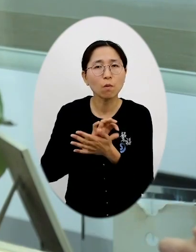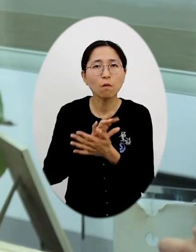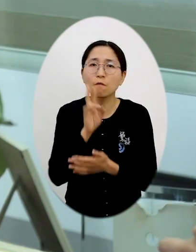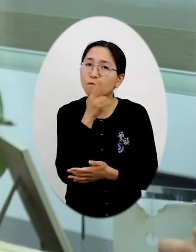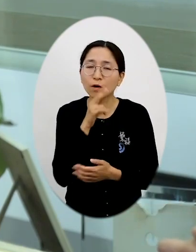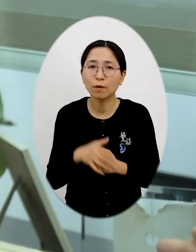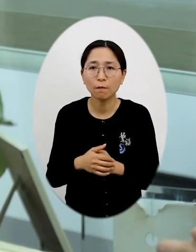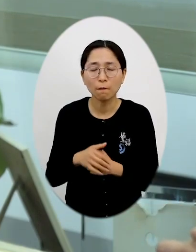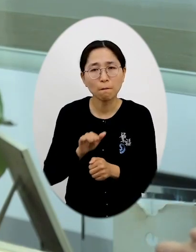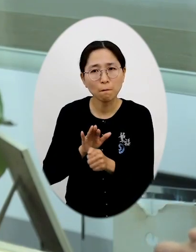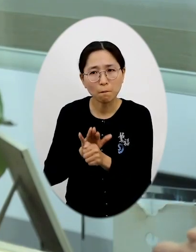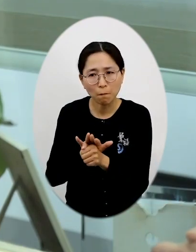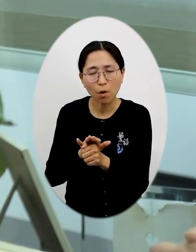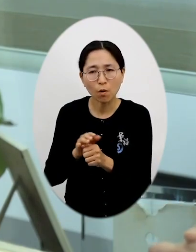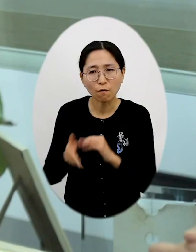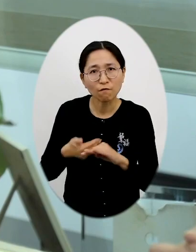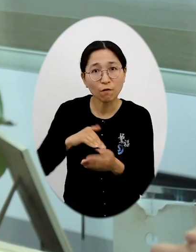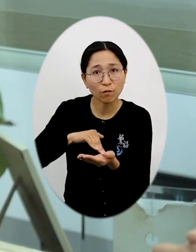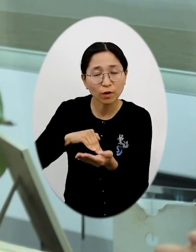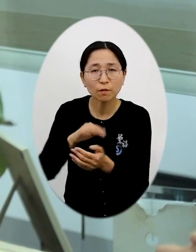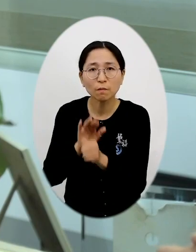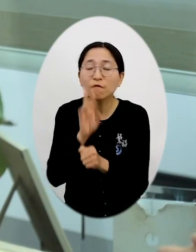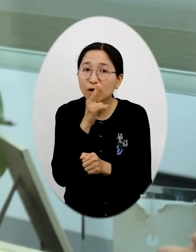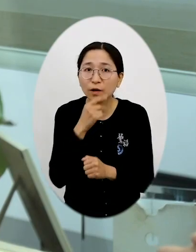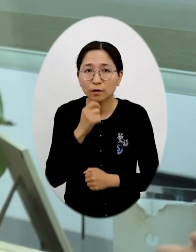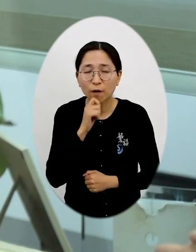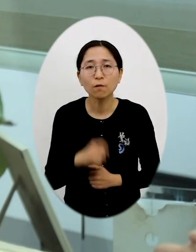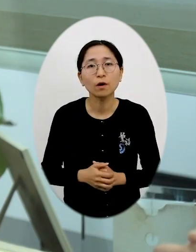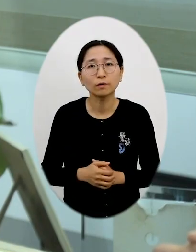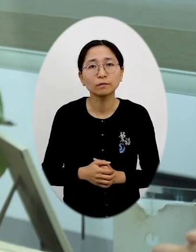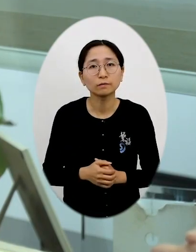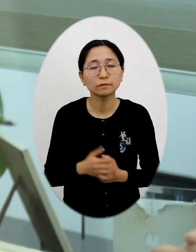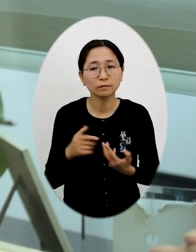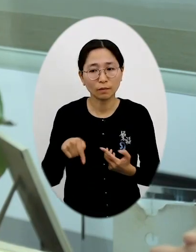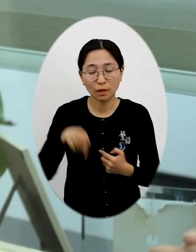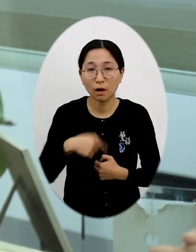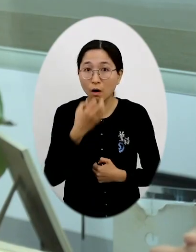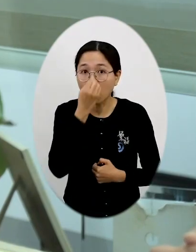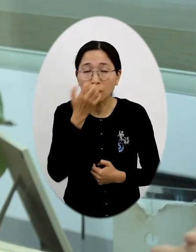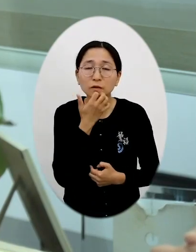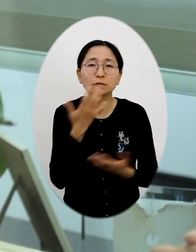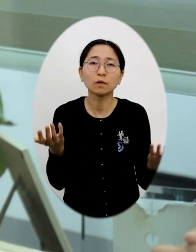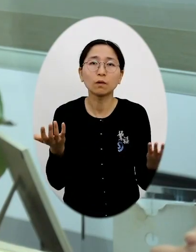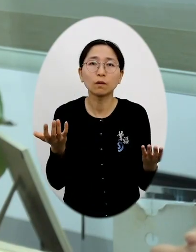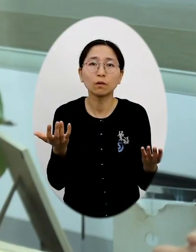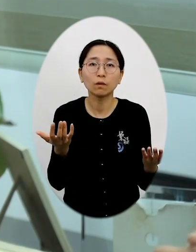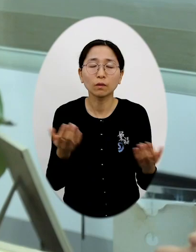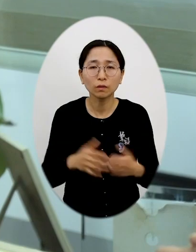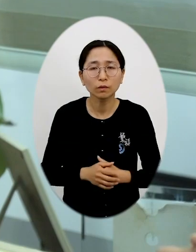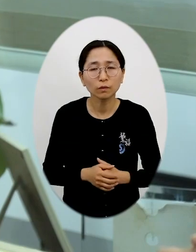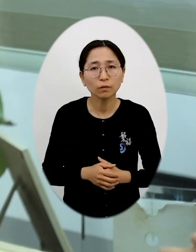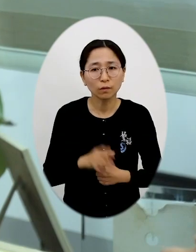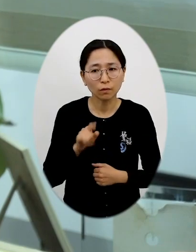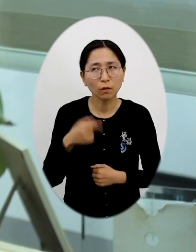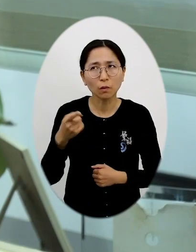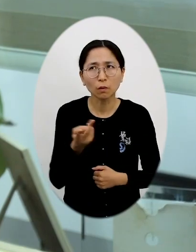年翻譯啦，譬如可能他們去覆診我都會跟他們做。他們在香港是母親人的了，所以呢有一